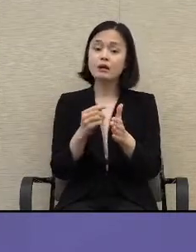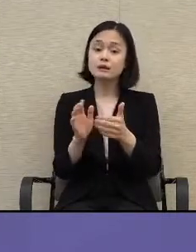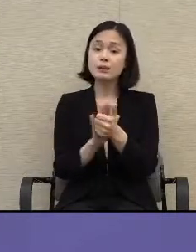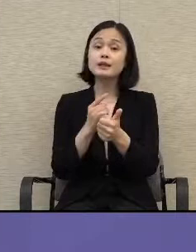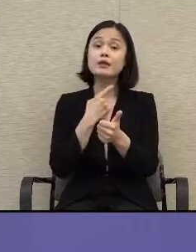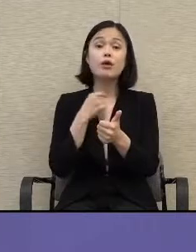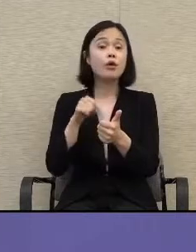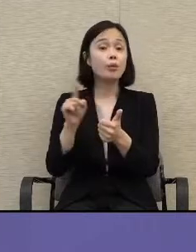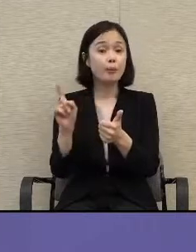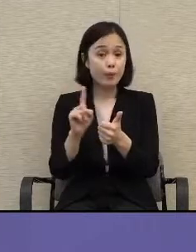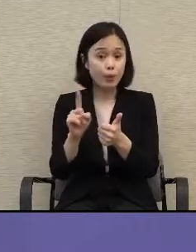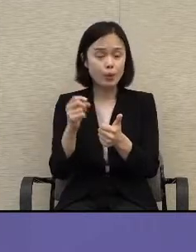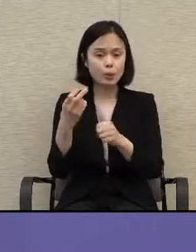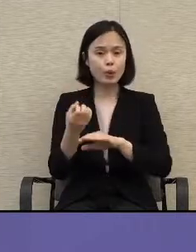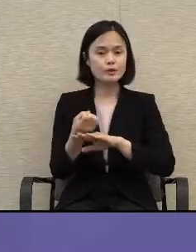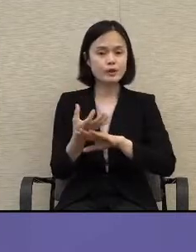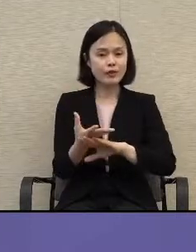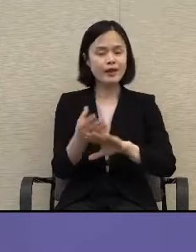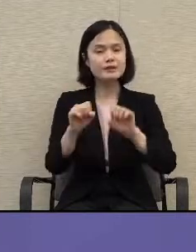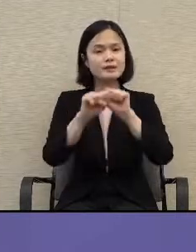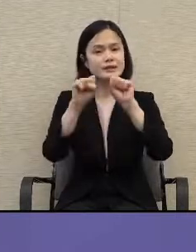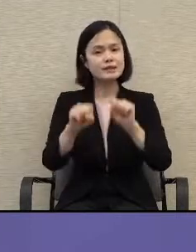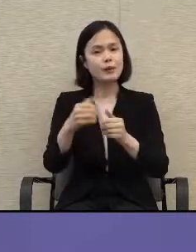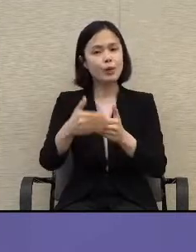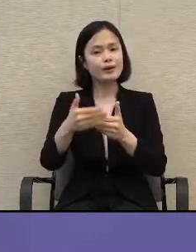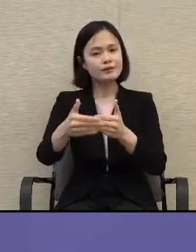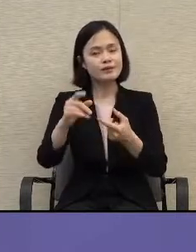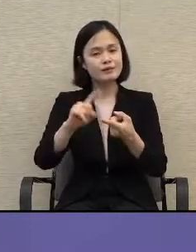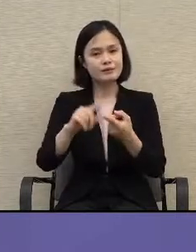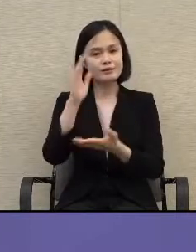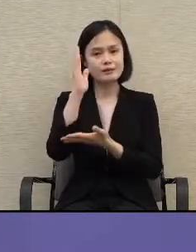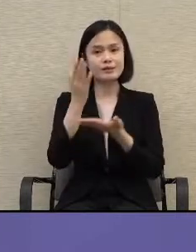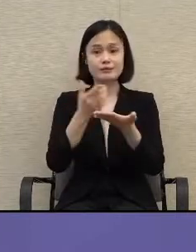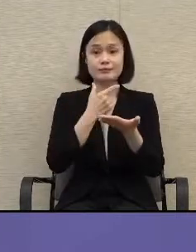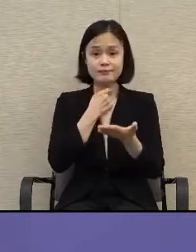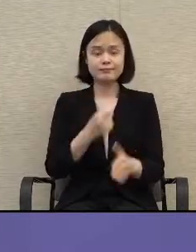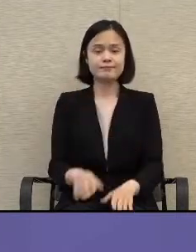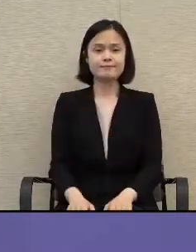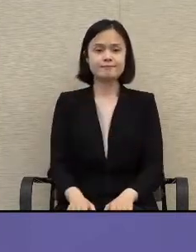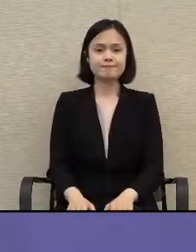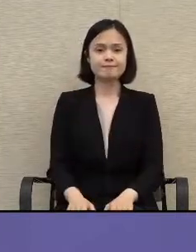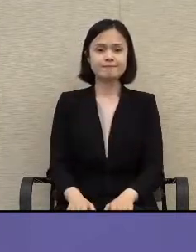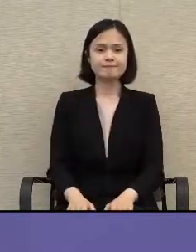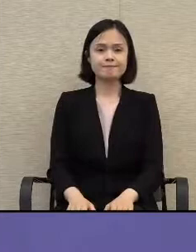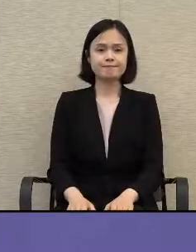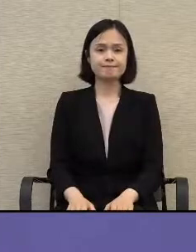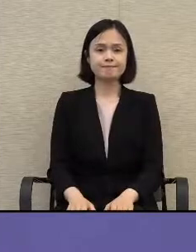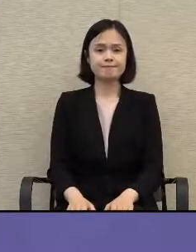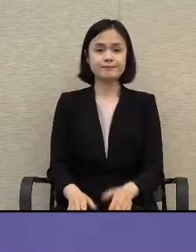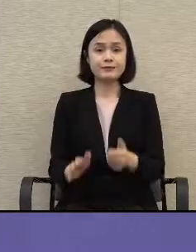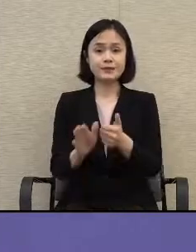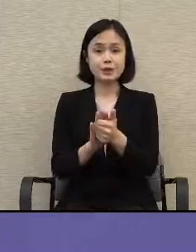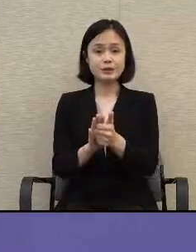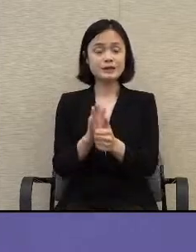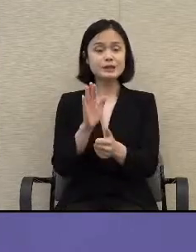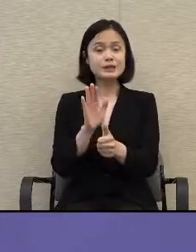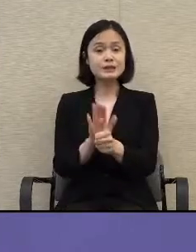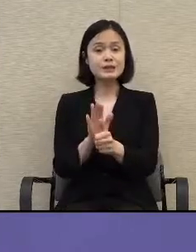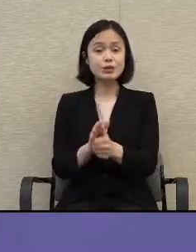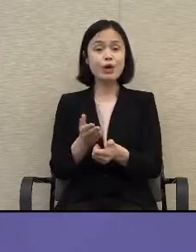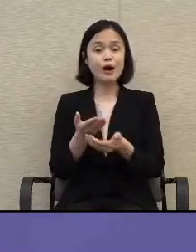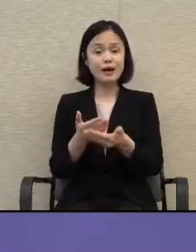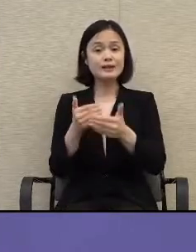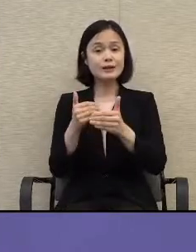두고 말씀을 드리려고 합니다. 그래서 사실 오늘 이야기하는 이 전달 체계의 하나하나의 요소는 저희가 1박